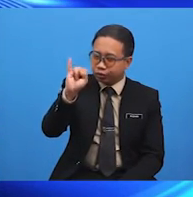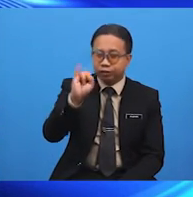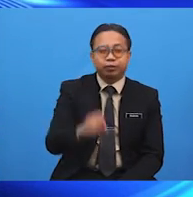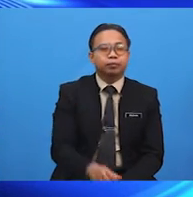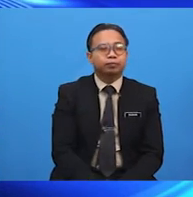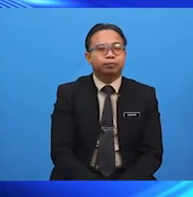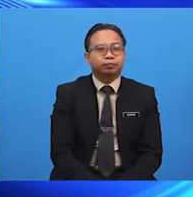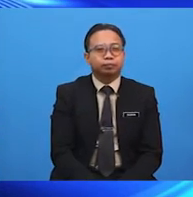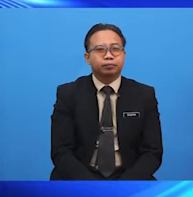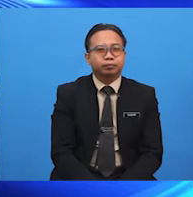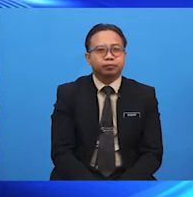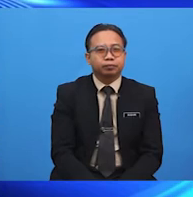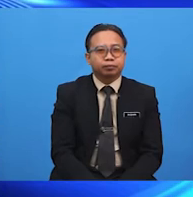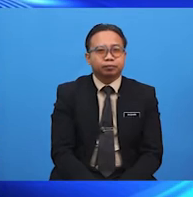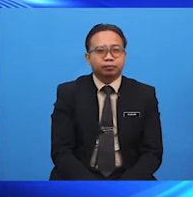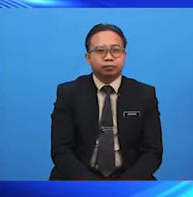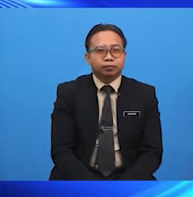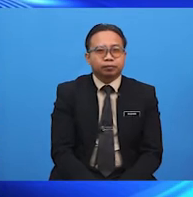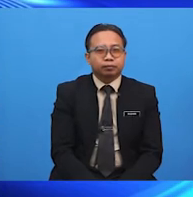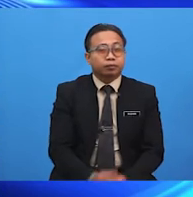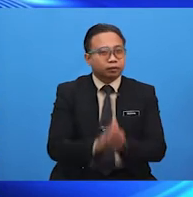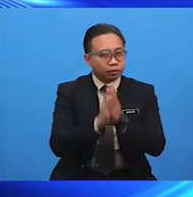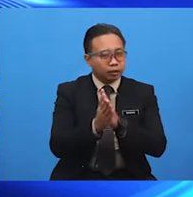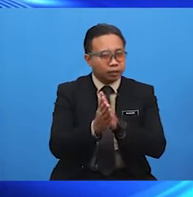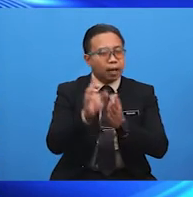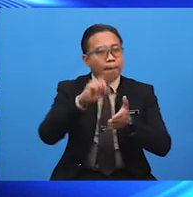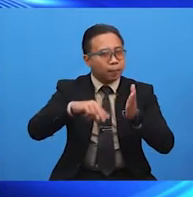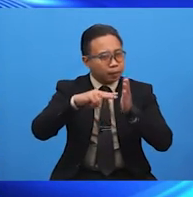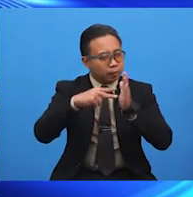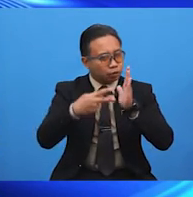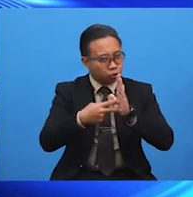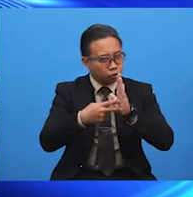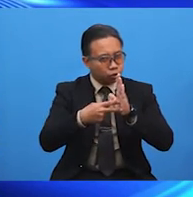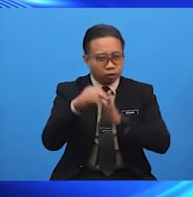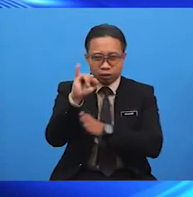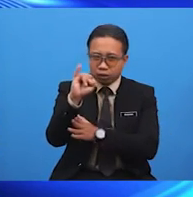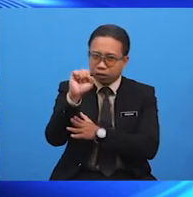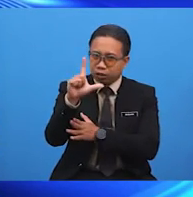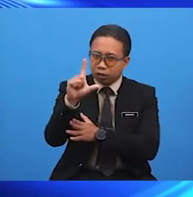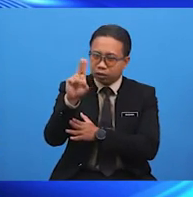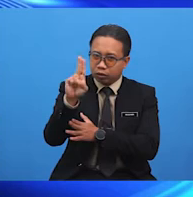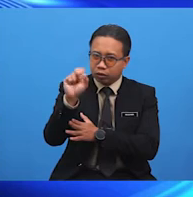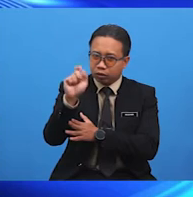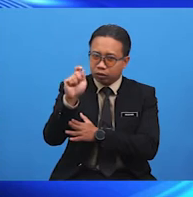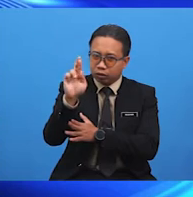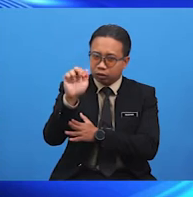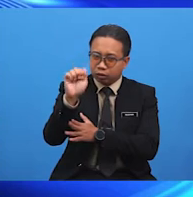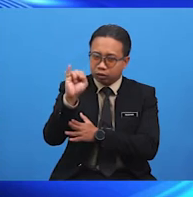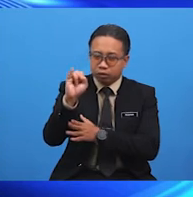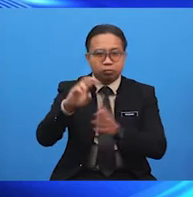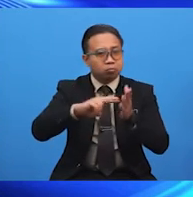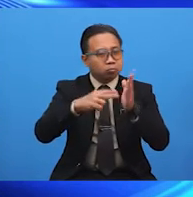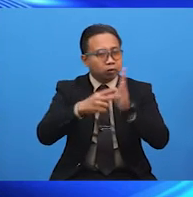100% markah betul. Iyalah, iyalah, iyalah, ya. Jadi bermaksud apa sebenarnya yang dimaksudkan dengan ilustrasi ini Cikgu Wan